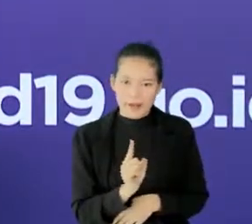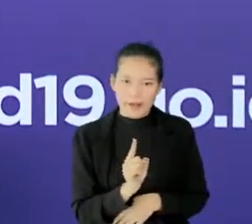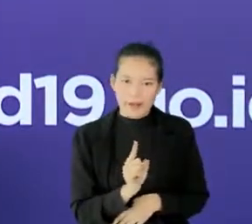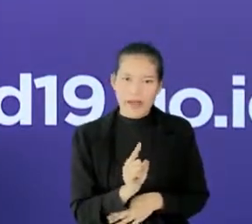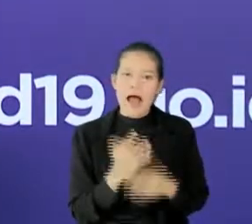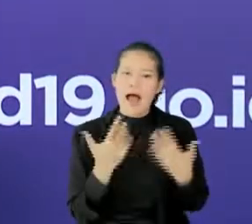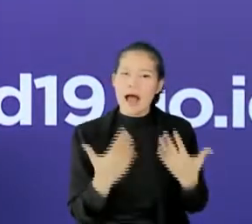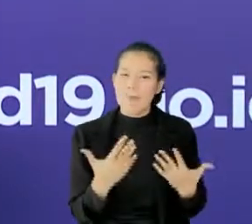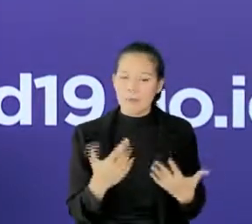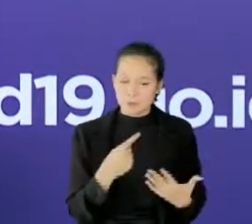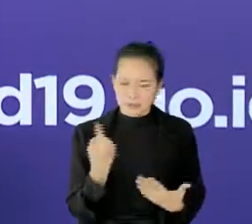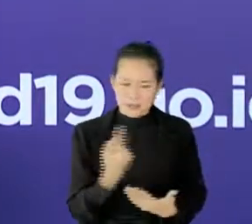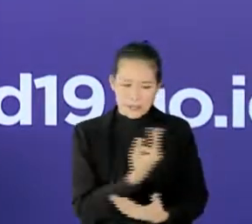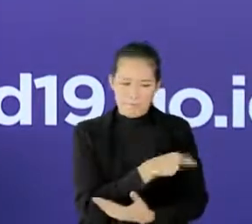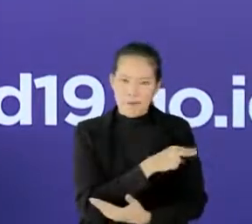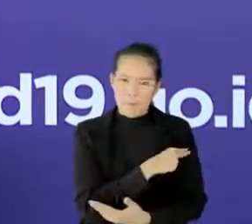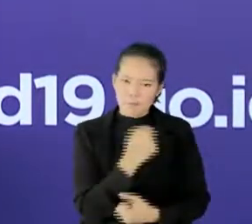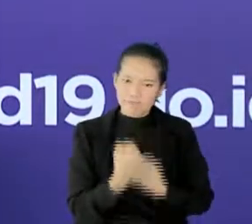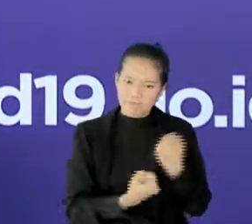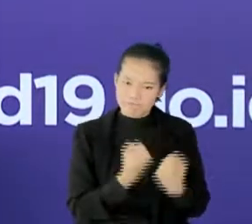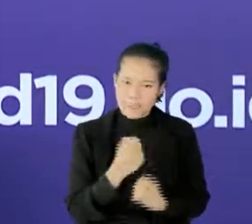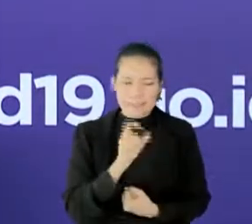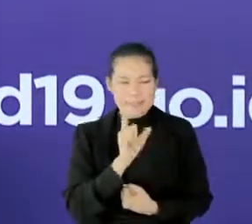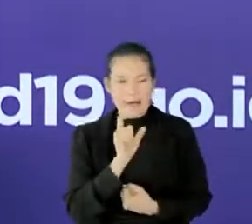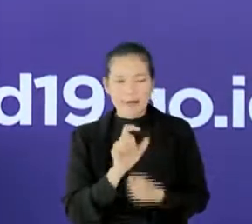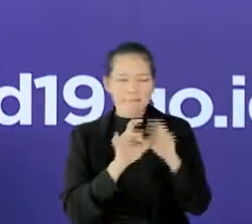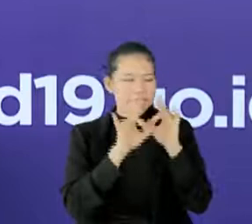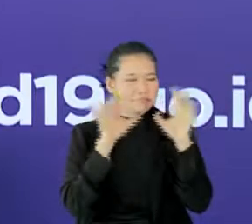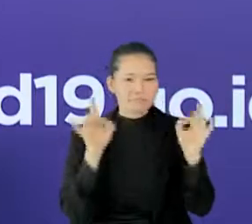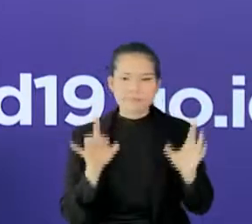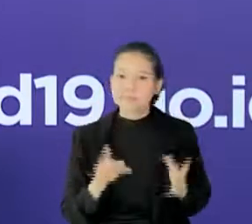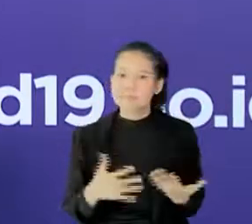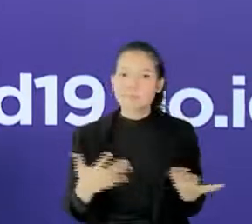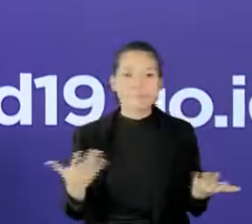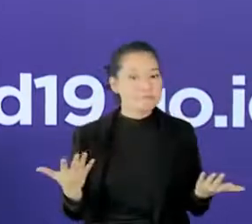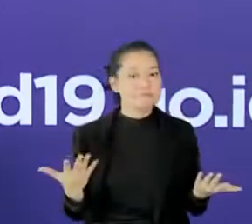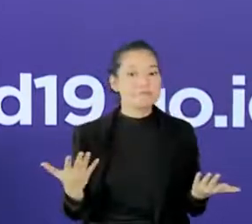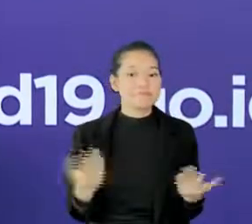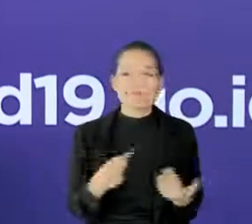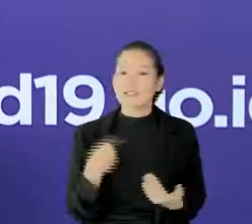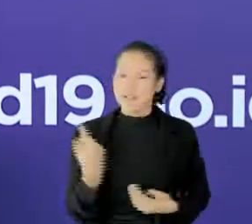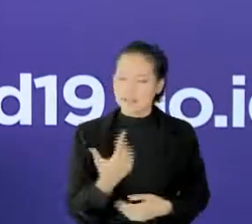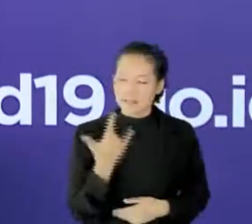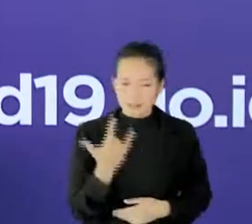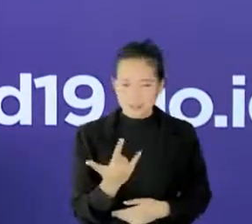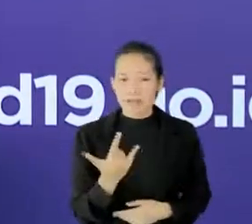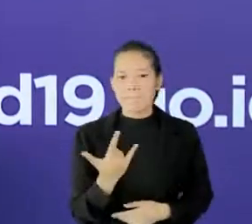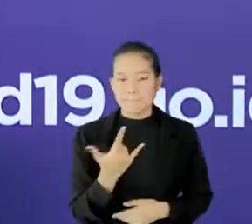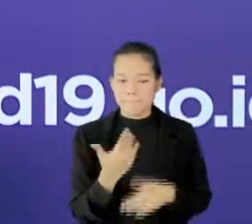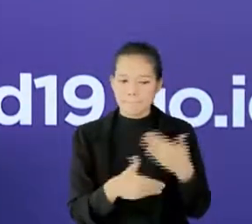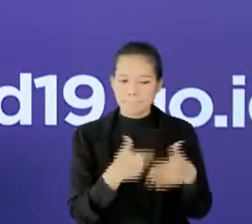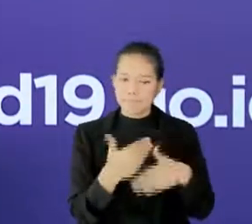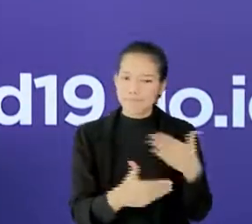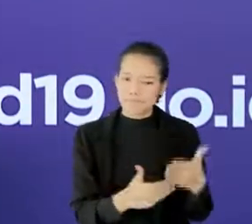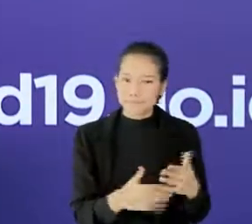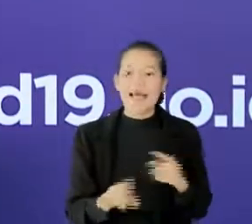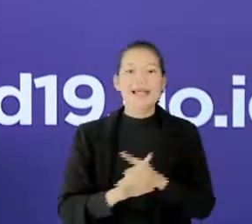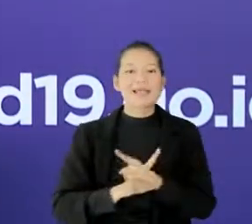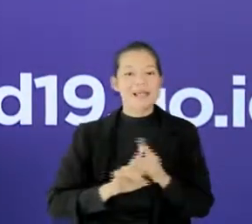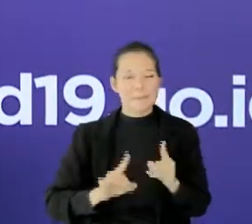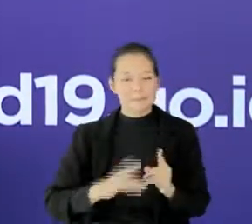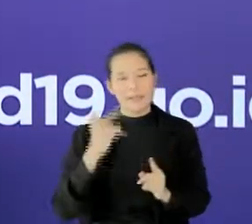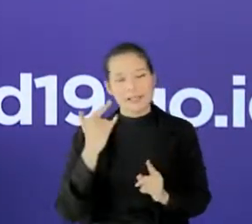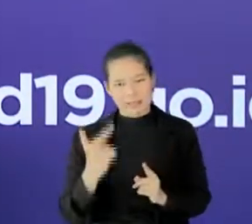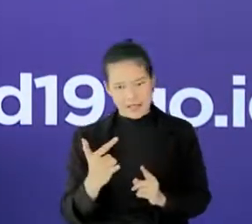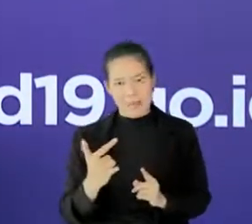Apapun yang kita bisa lakukan dengan cara bagaimanapun, ya kita tetap akan berjalan. Tapi